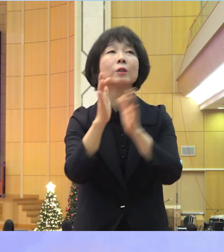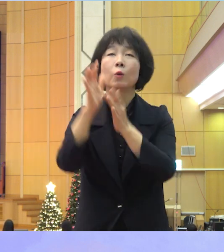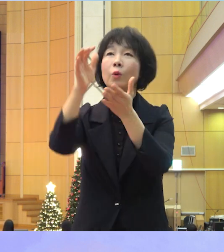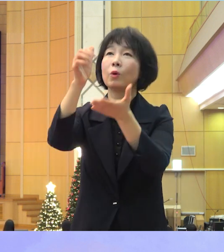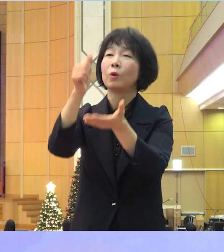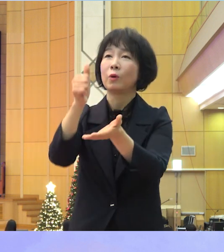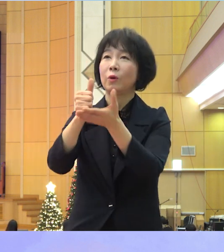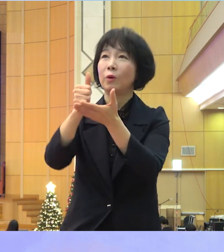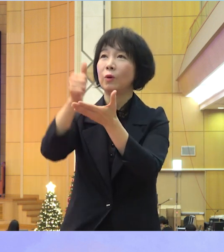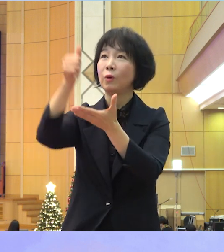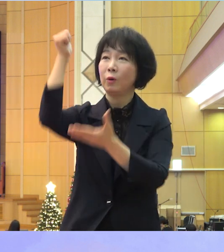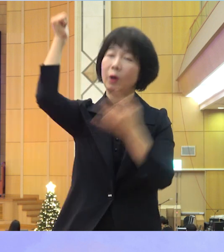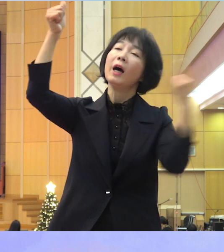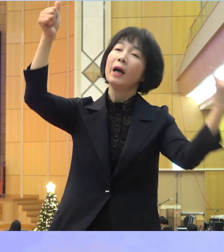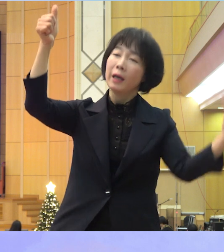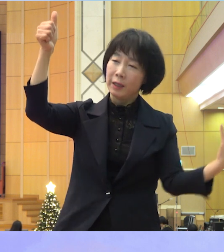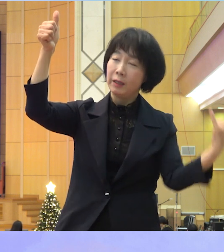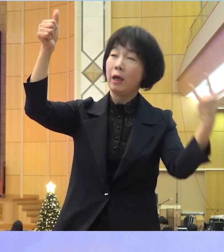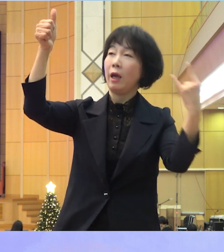내버리고